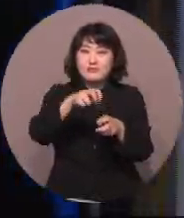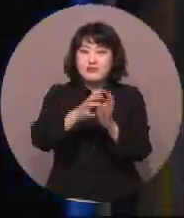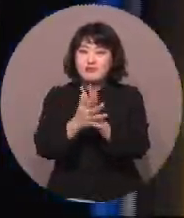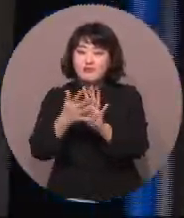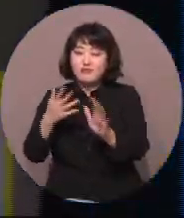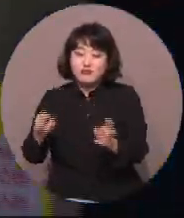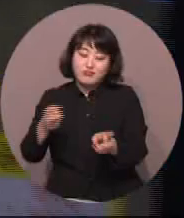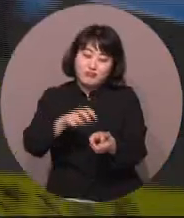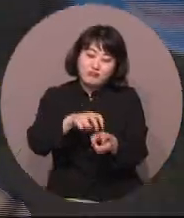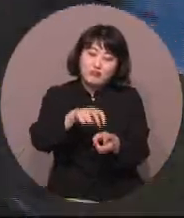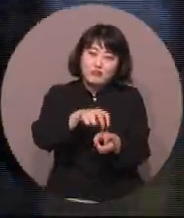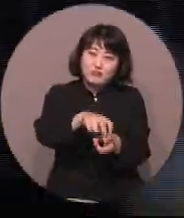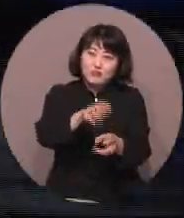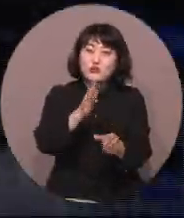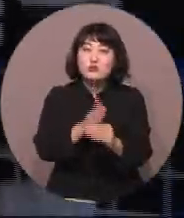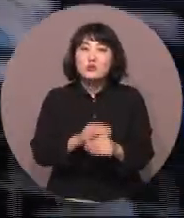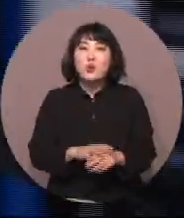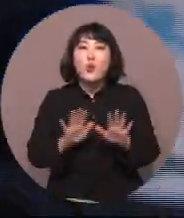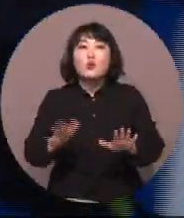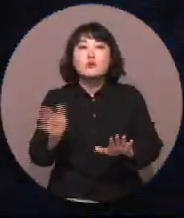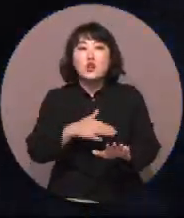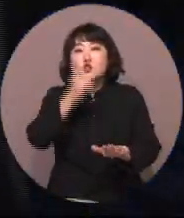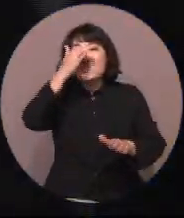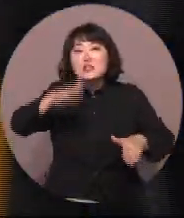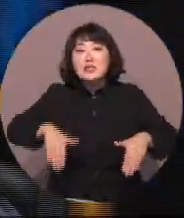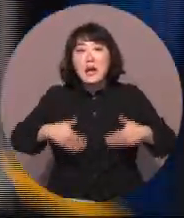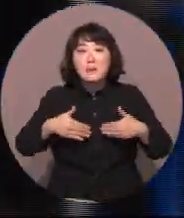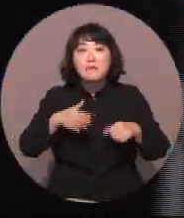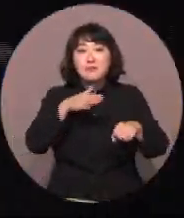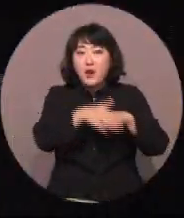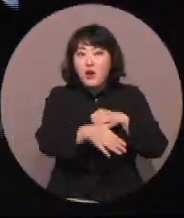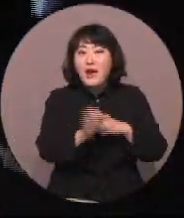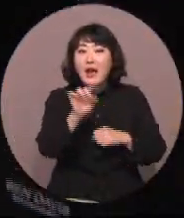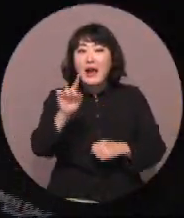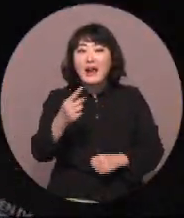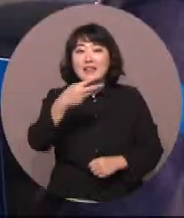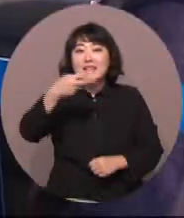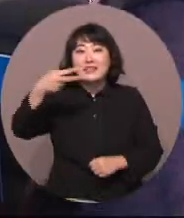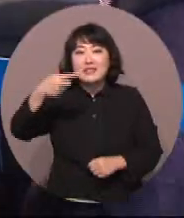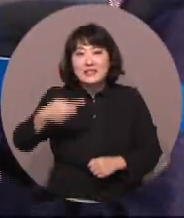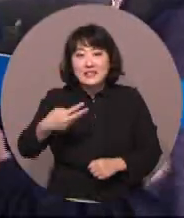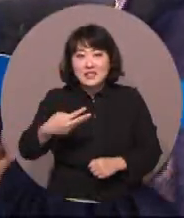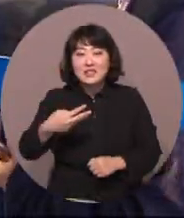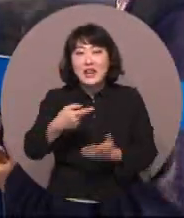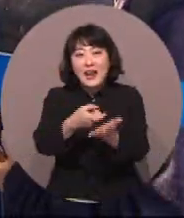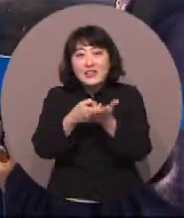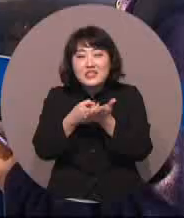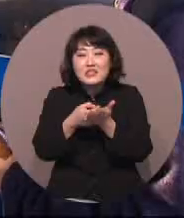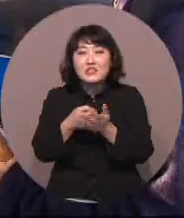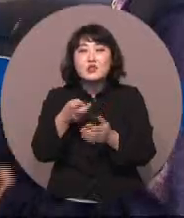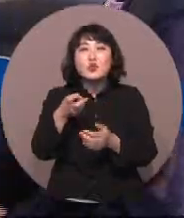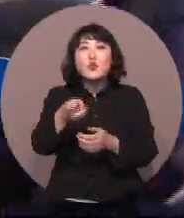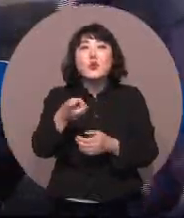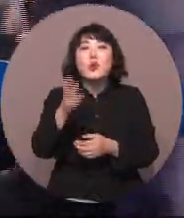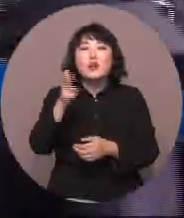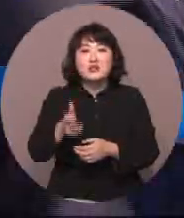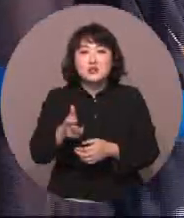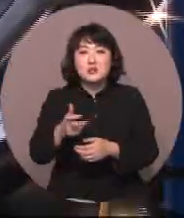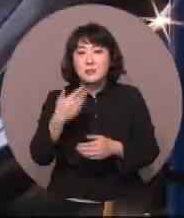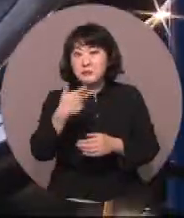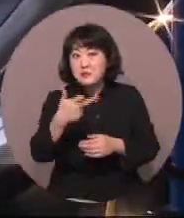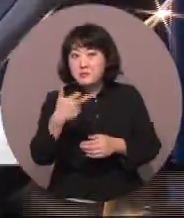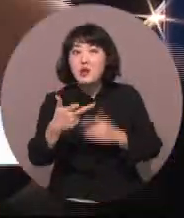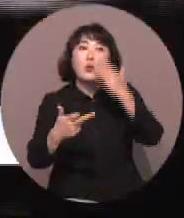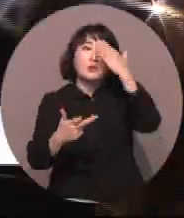탑승합니다 오늘부터 충남 형 알뜰 교통카드를 쓰는 청소년과 어린이는 버스비가 공짜입니다